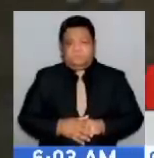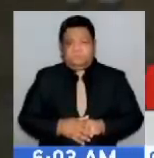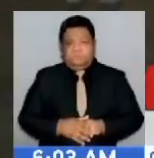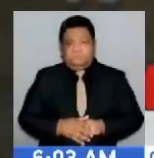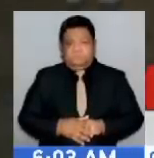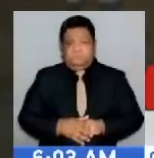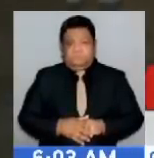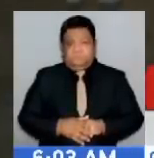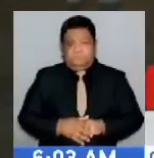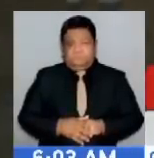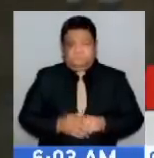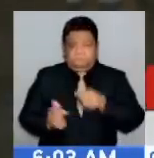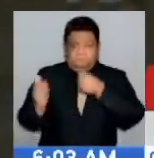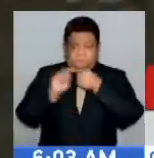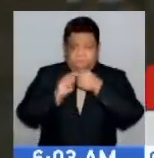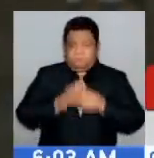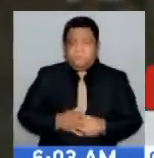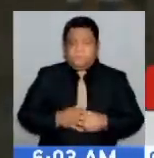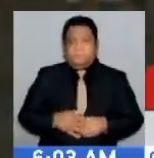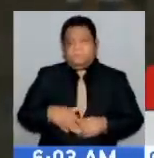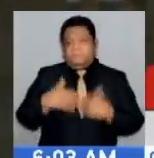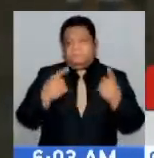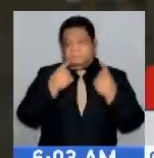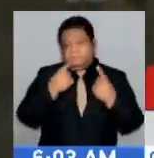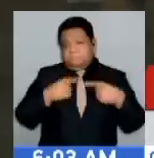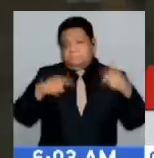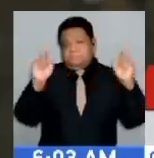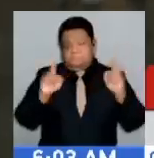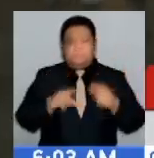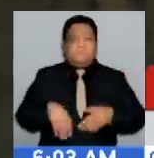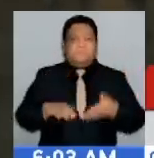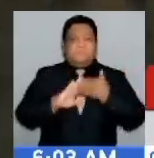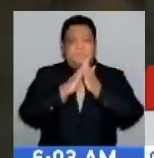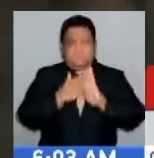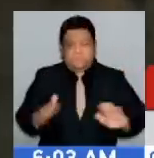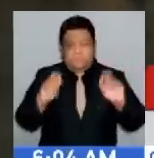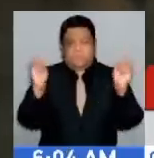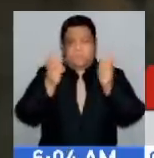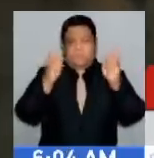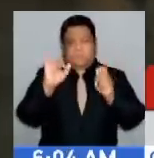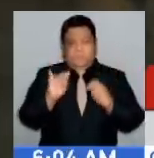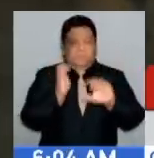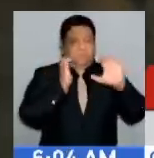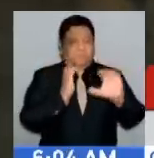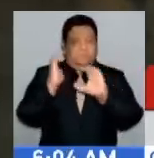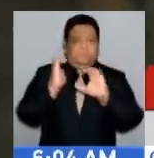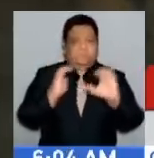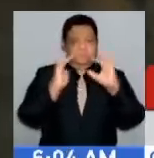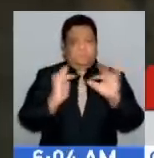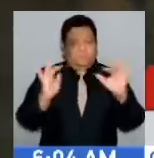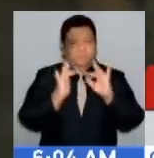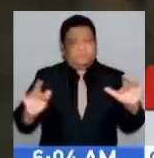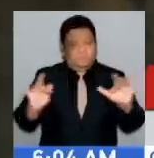Gang, good morning. Naging matagumpay at maayos yung pagdiriwang ng itim na Nazareno. Ayon po yan sa Manila Police District o MPD. Umabot nga